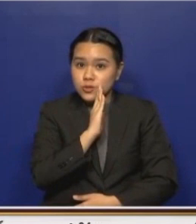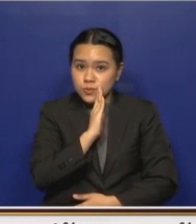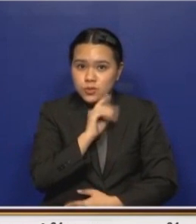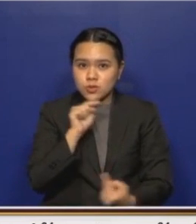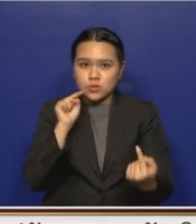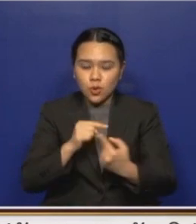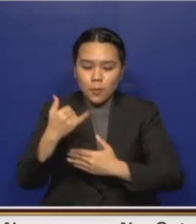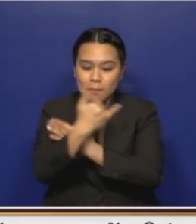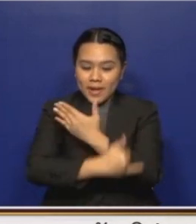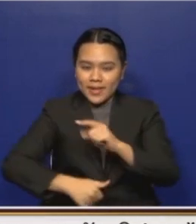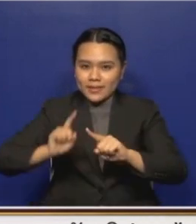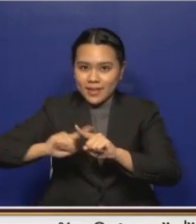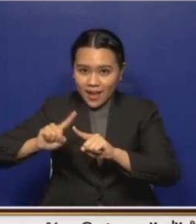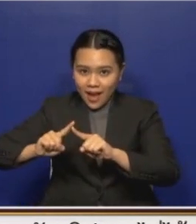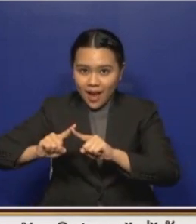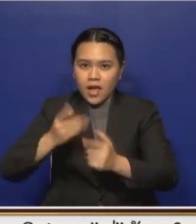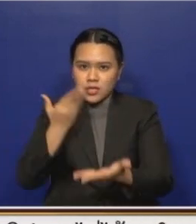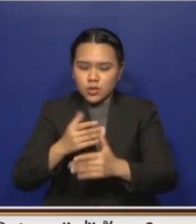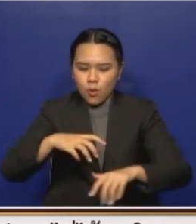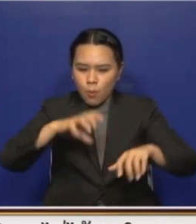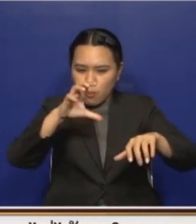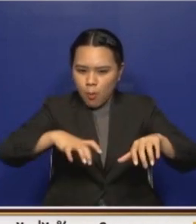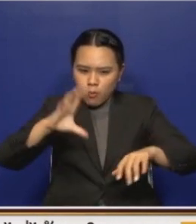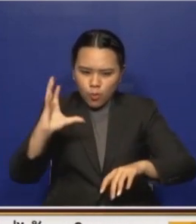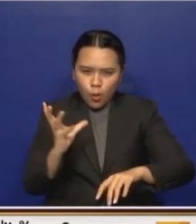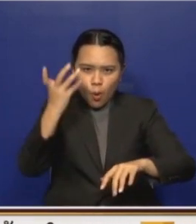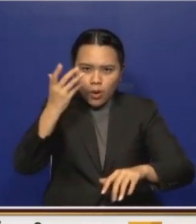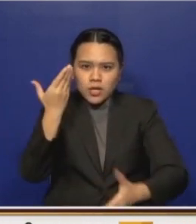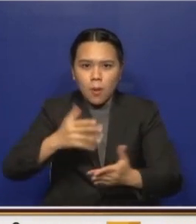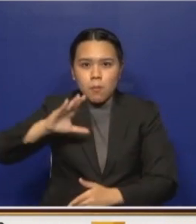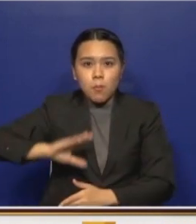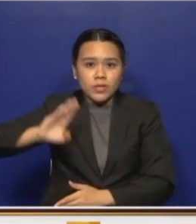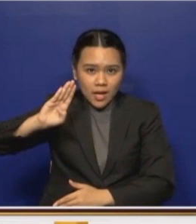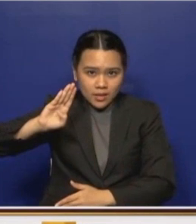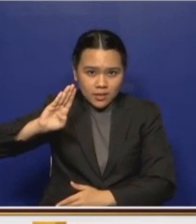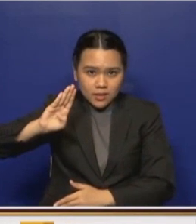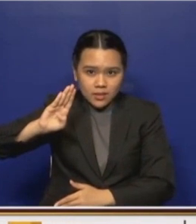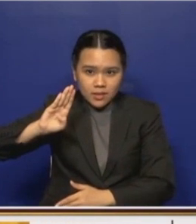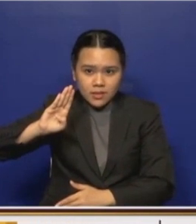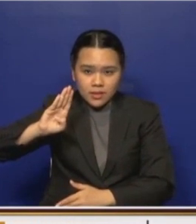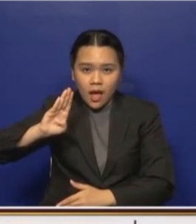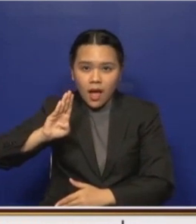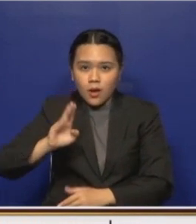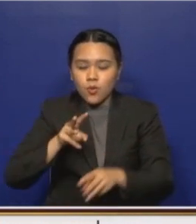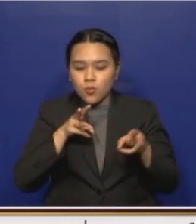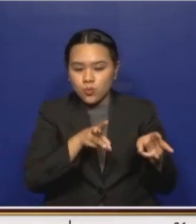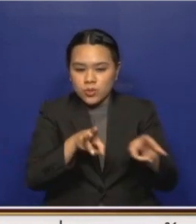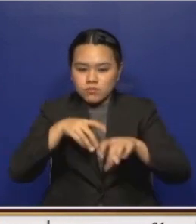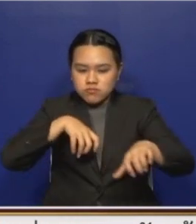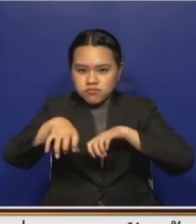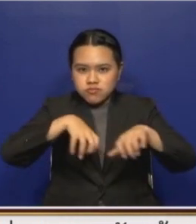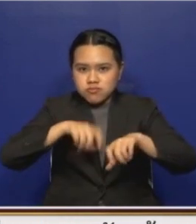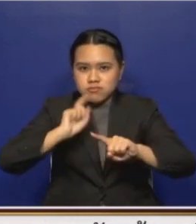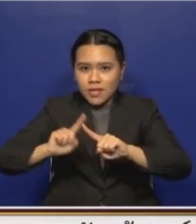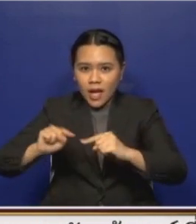แต่ท่านอาจจะบอกว่าเอ้ยอันนี้มันเป็นอะไรค่าใช้จ่ายประจำผมถามนิดหนึ่งหลายเรื่องท่านตัดสินใจทำได้ไ